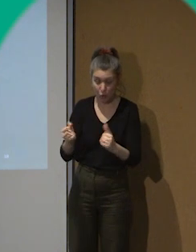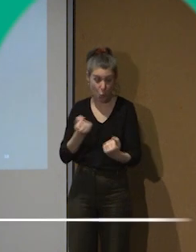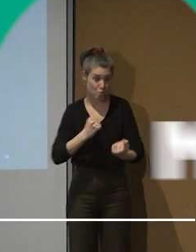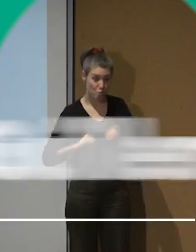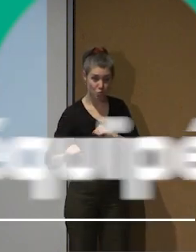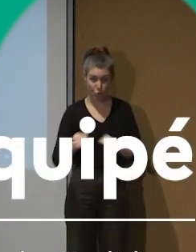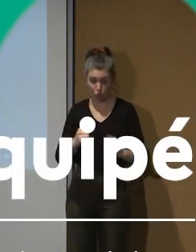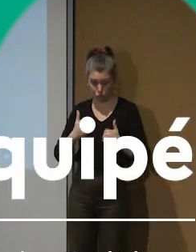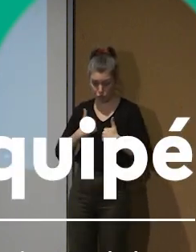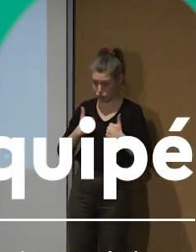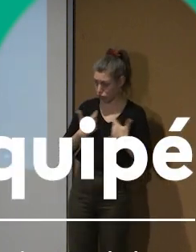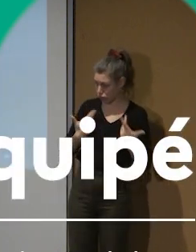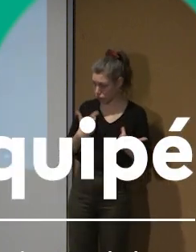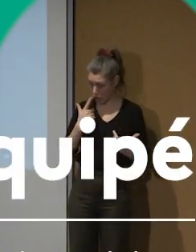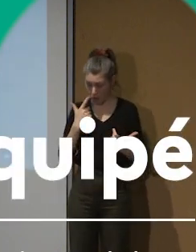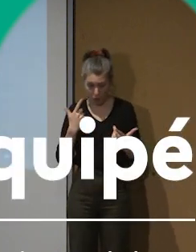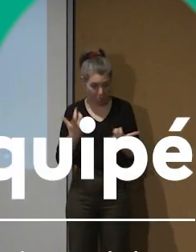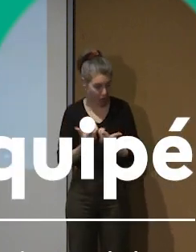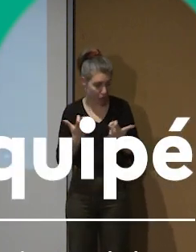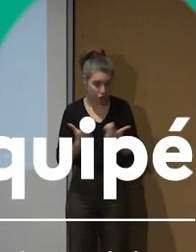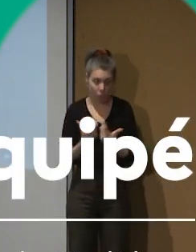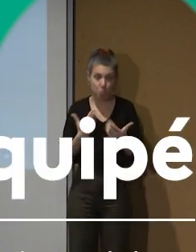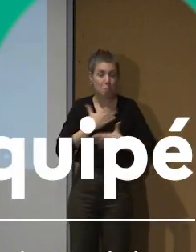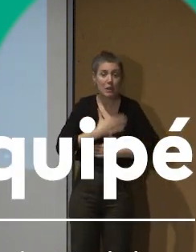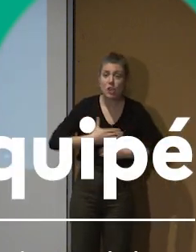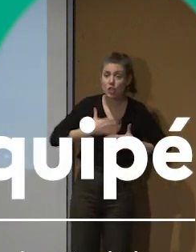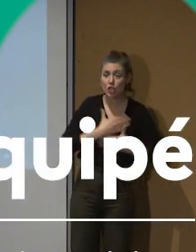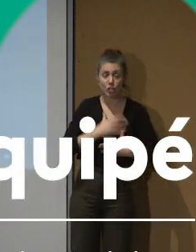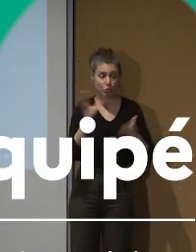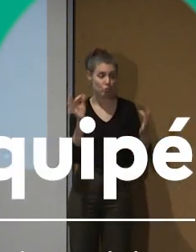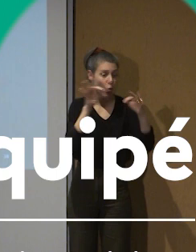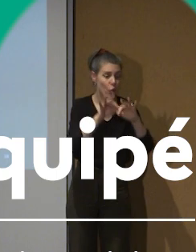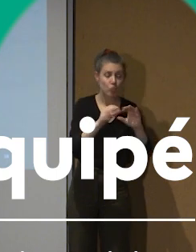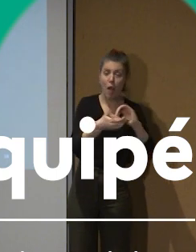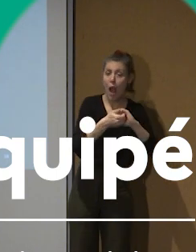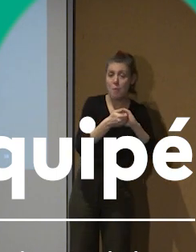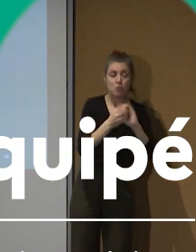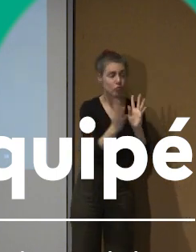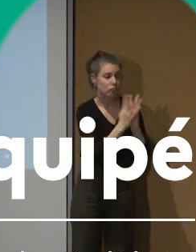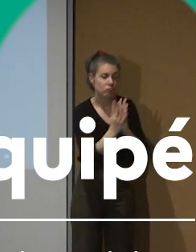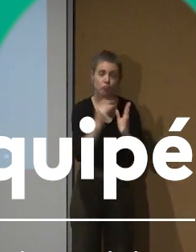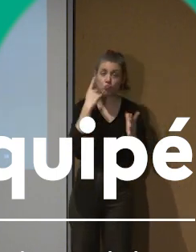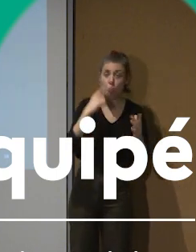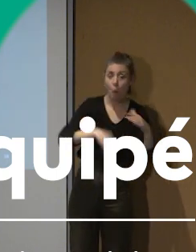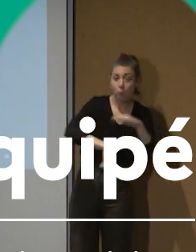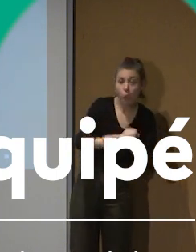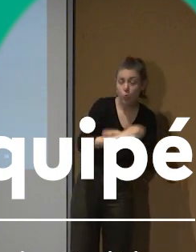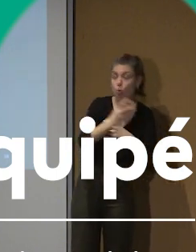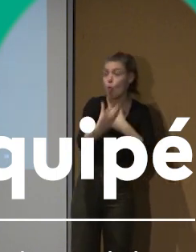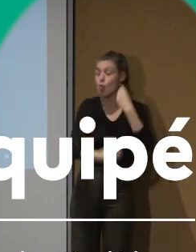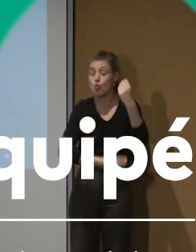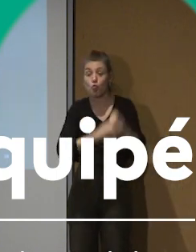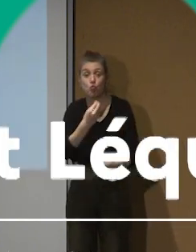activité de loisir, une rencontre plusieurs fois par semaine avec des amis pour faire un foot, ou bien que ce soit sur une optique un peu